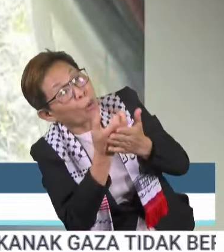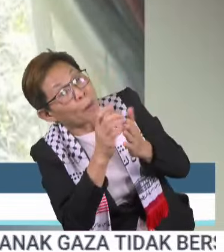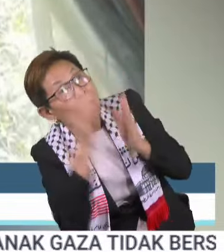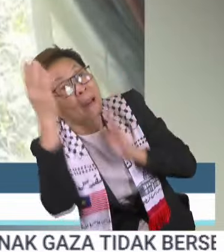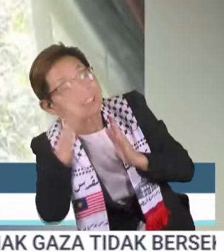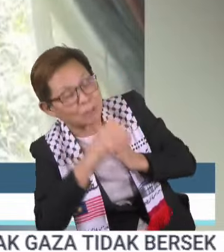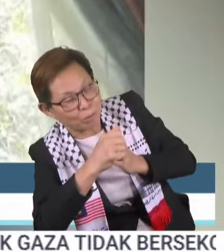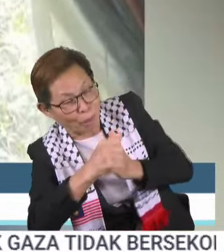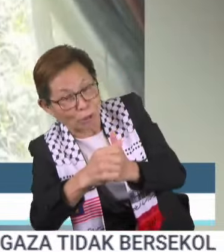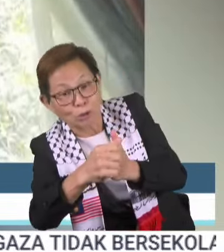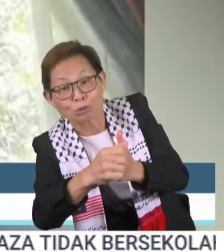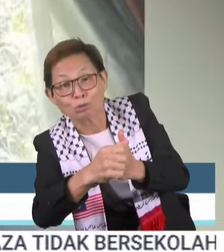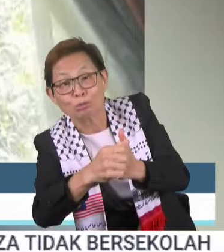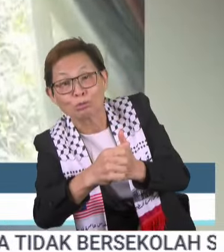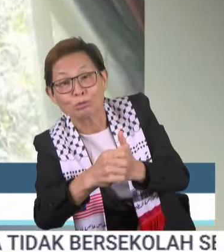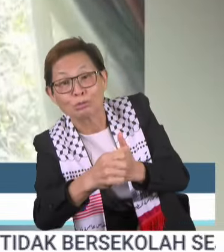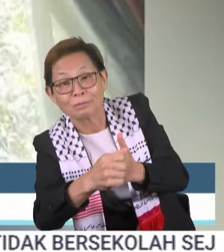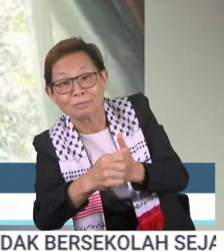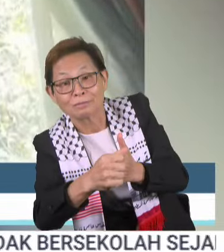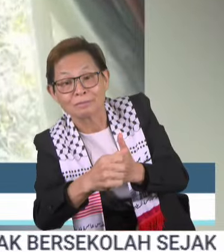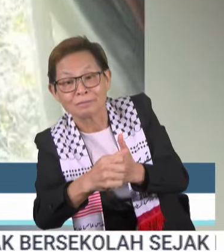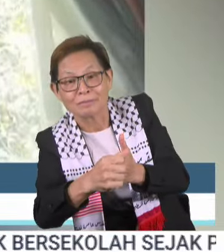oleh